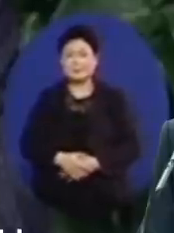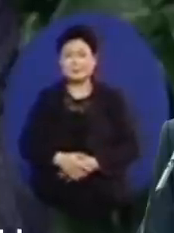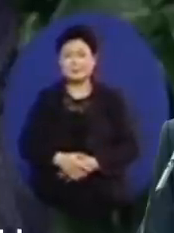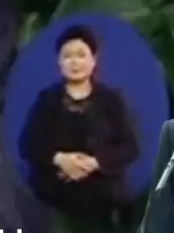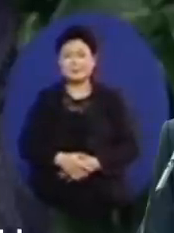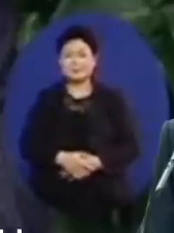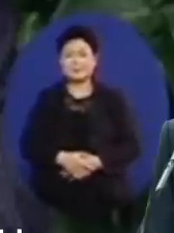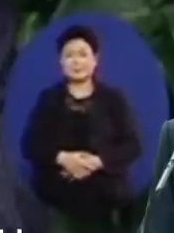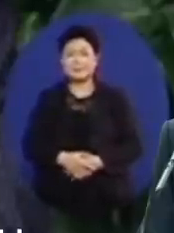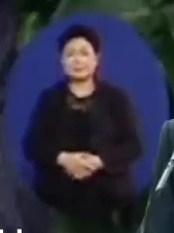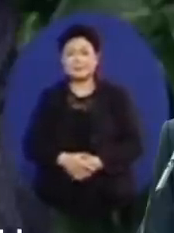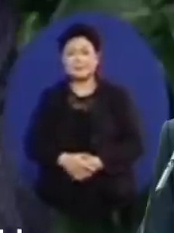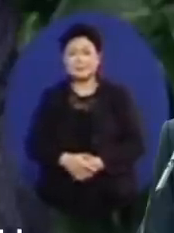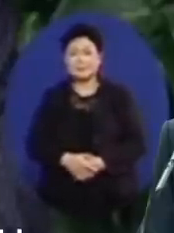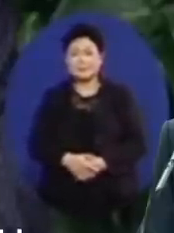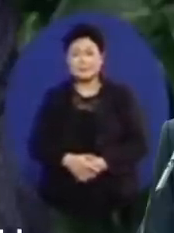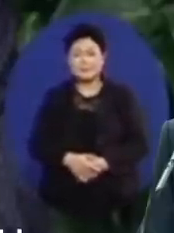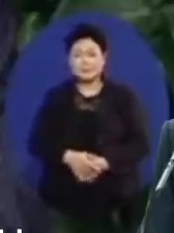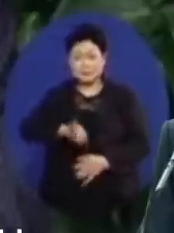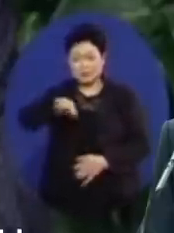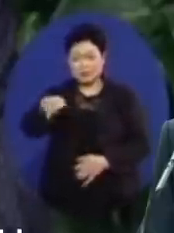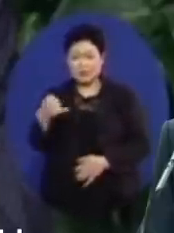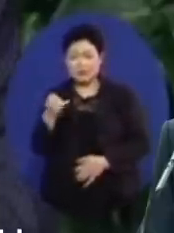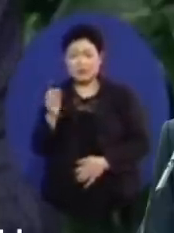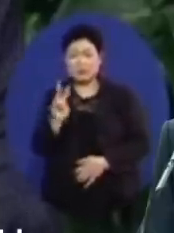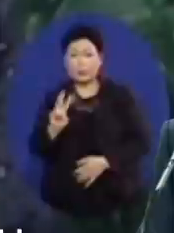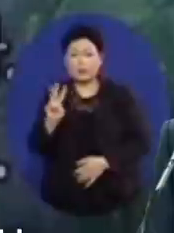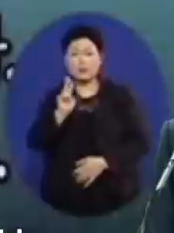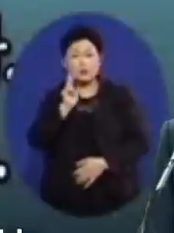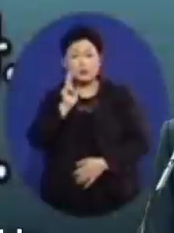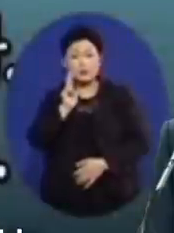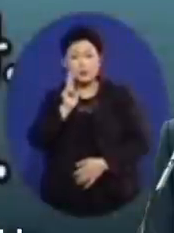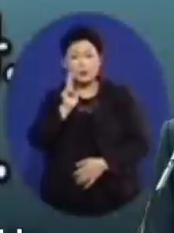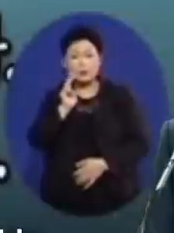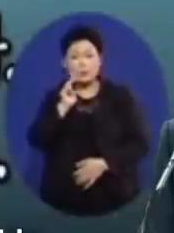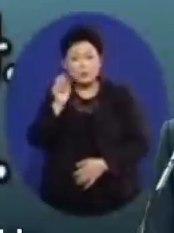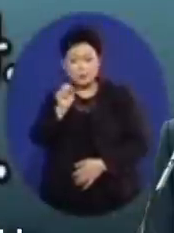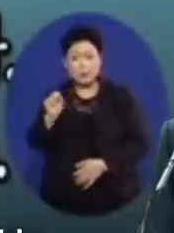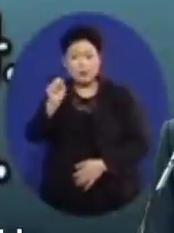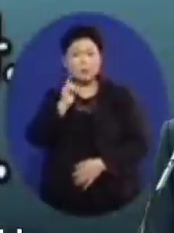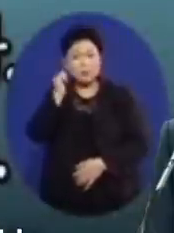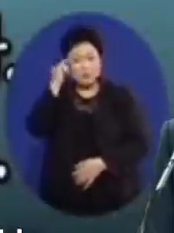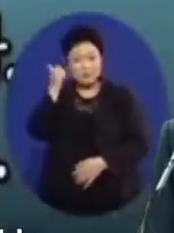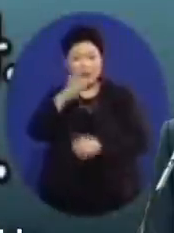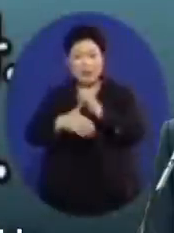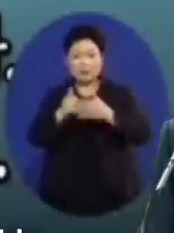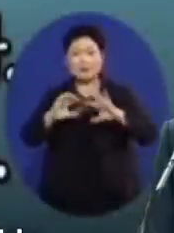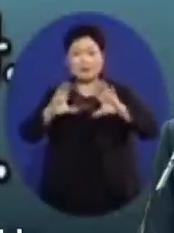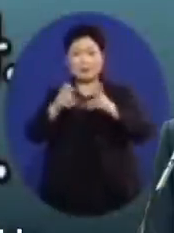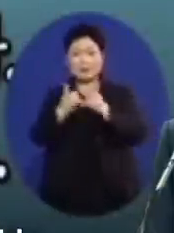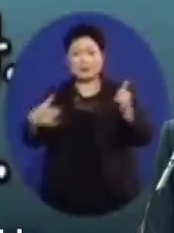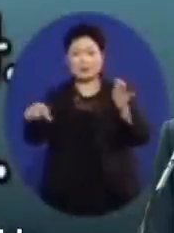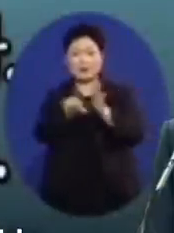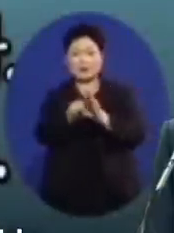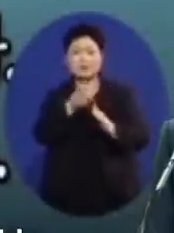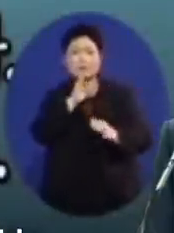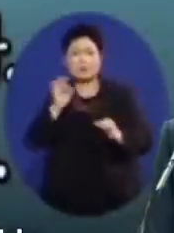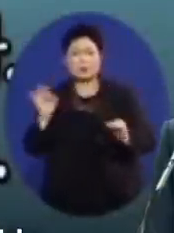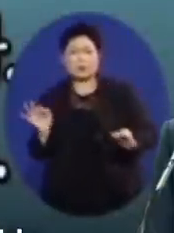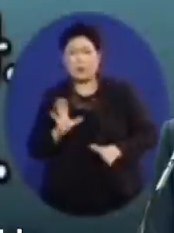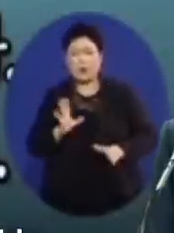찰스 스펄전 목사님은 하나님은 그 백성을 위해 엄청난 것들을 예비해